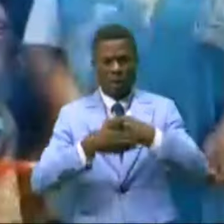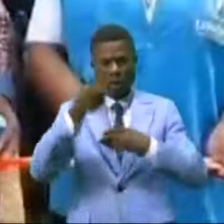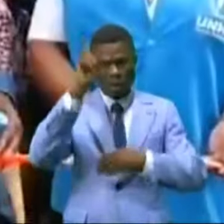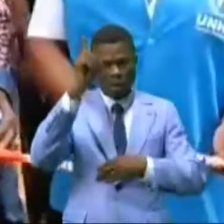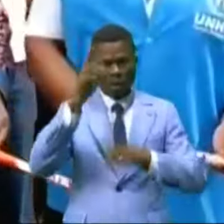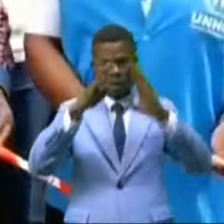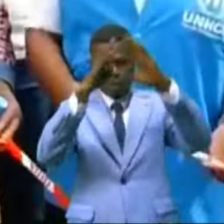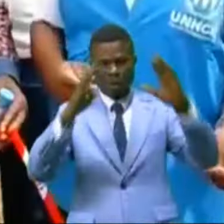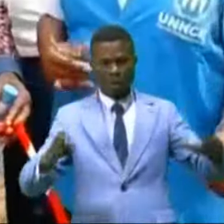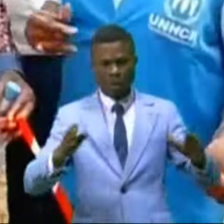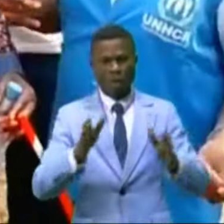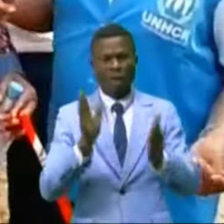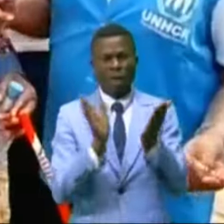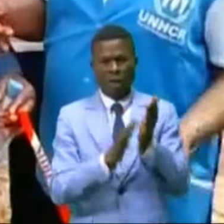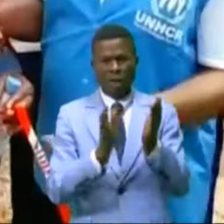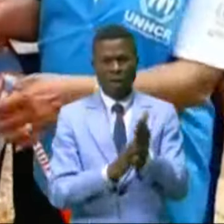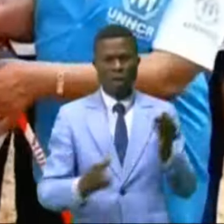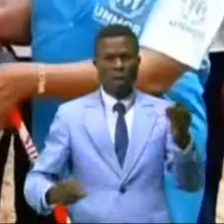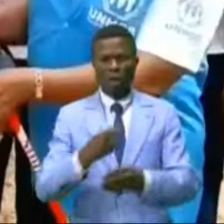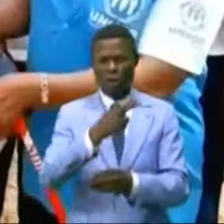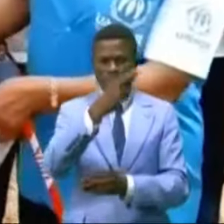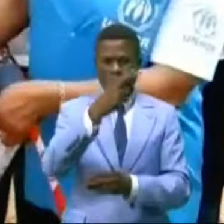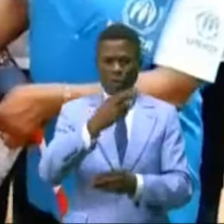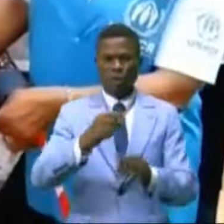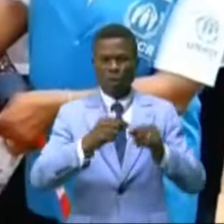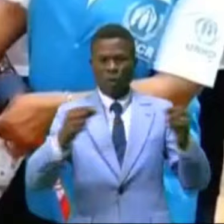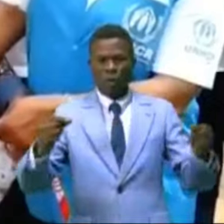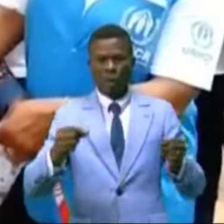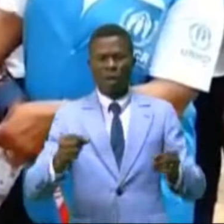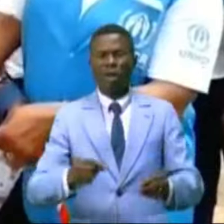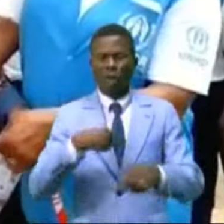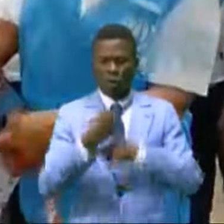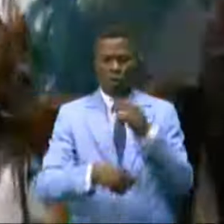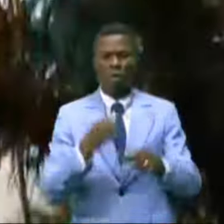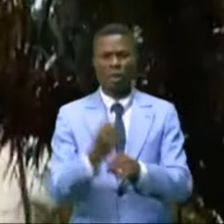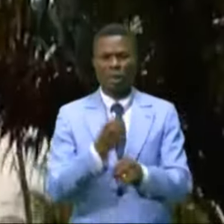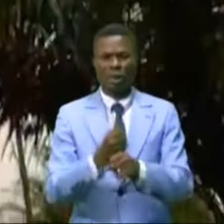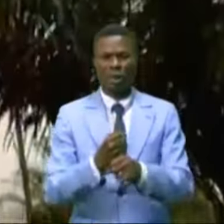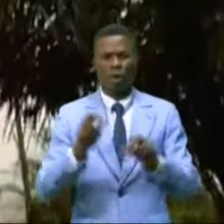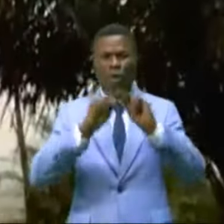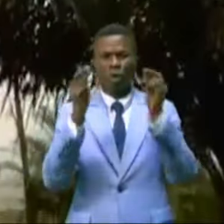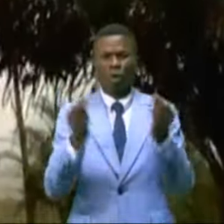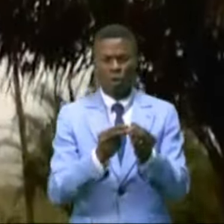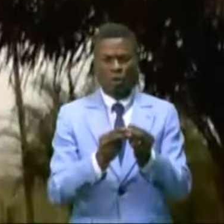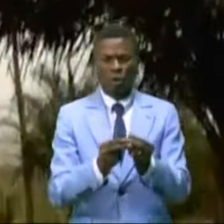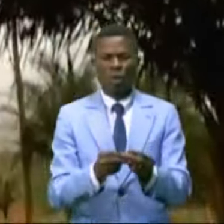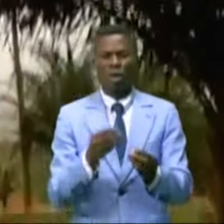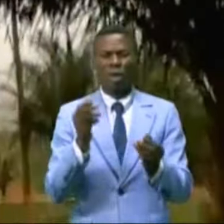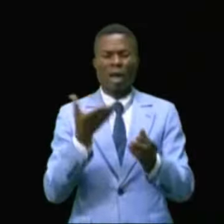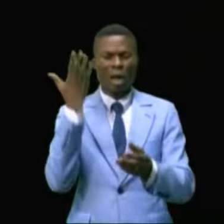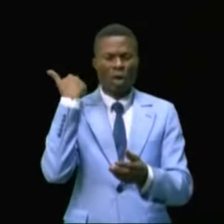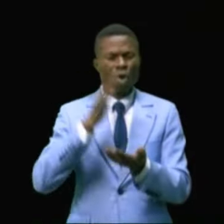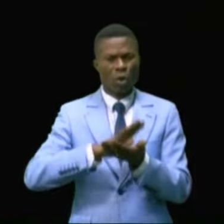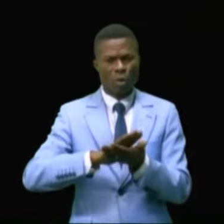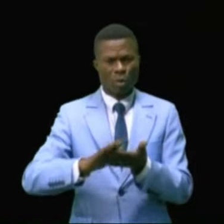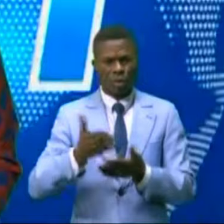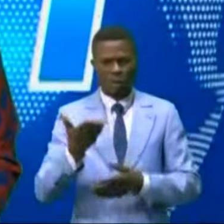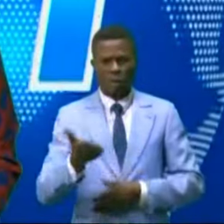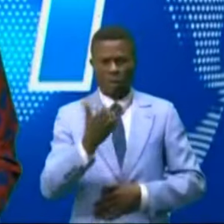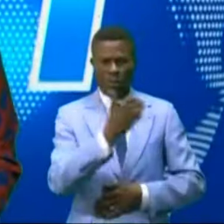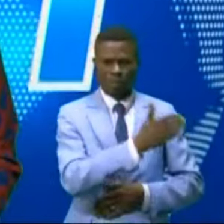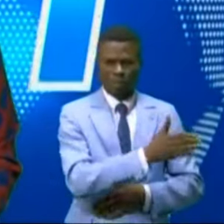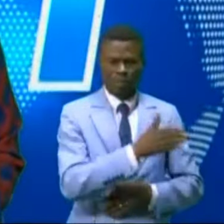d'un bâtiment scolaire et à la coupure du riban symbolique pour la la mise en service du réseau de fourniture d'eau potable